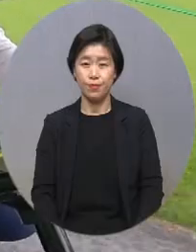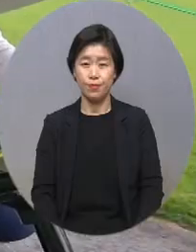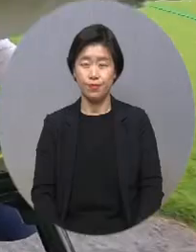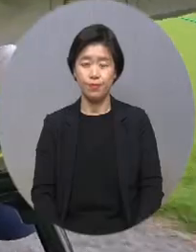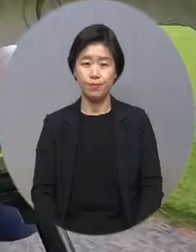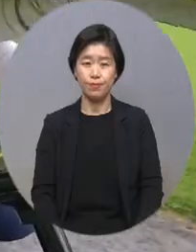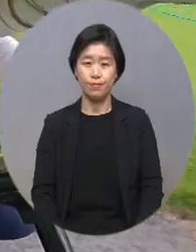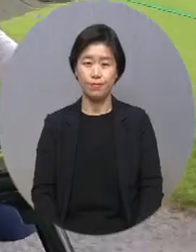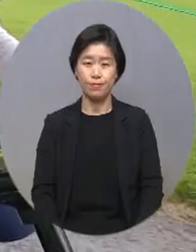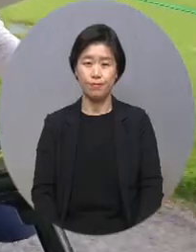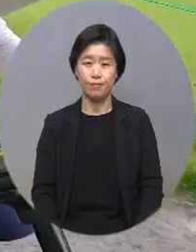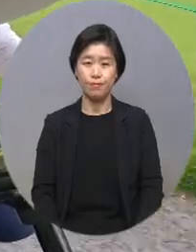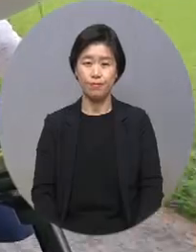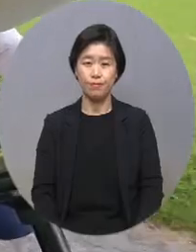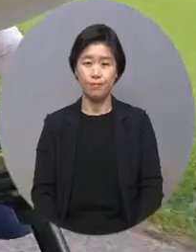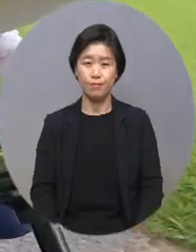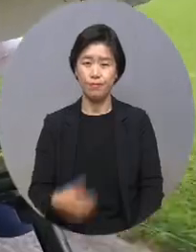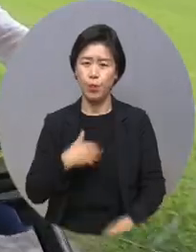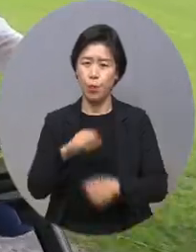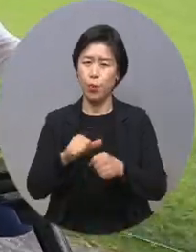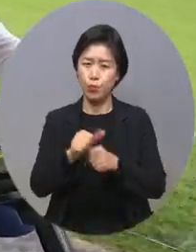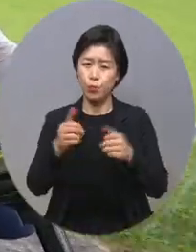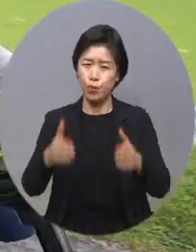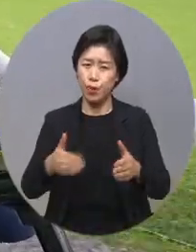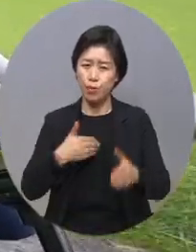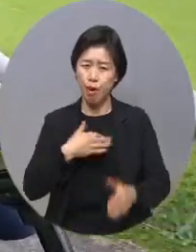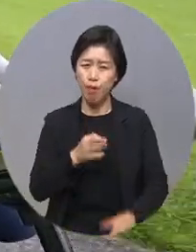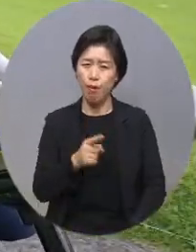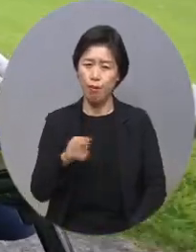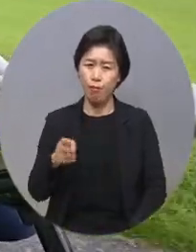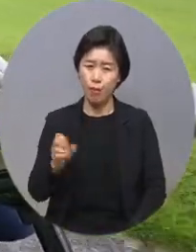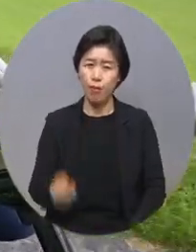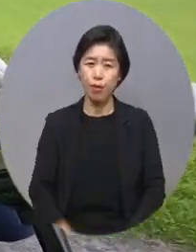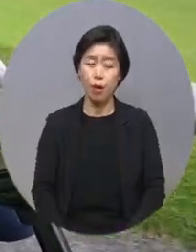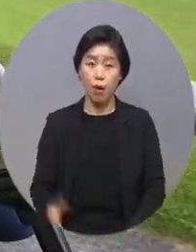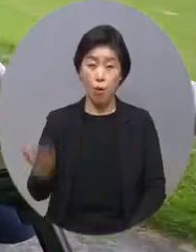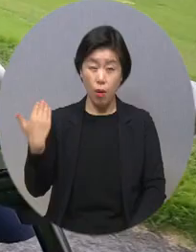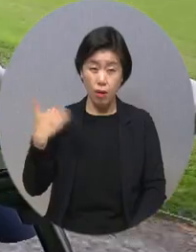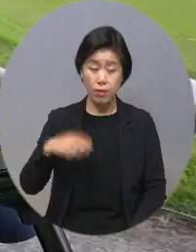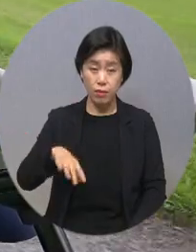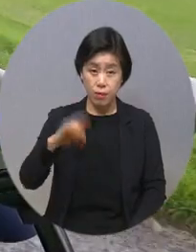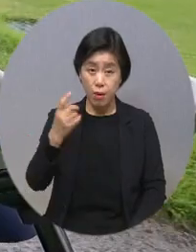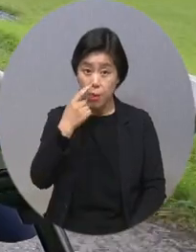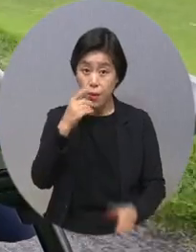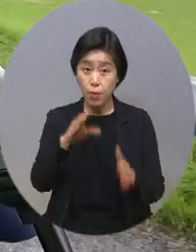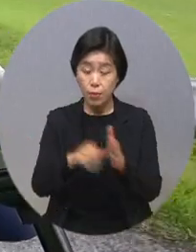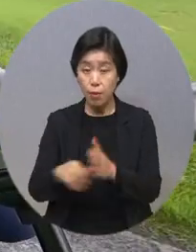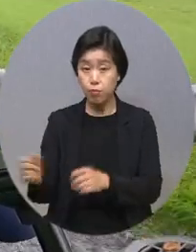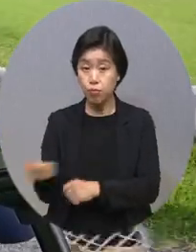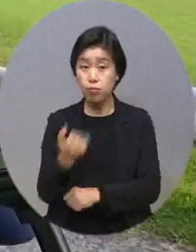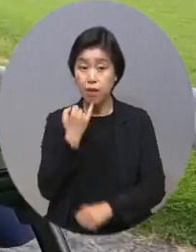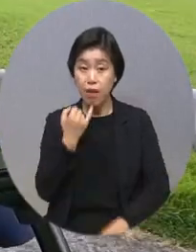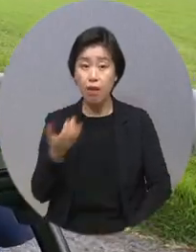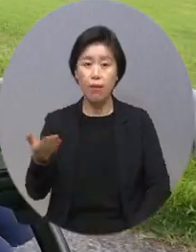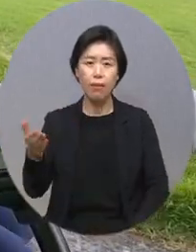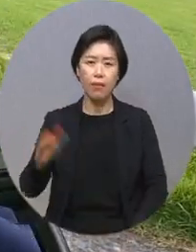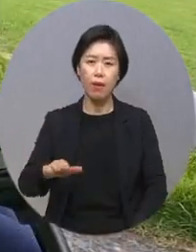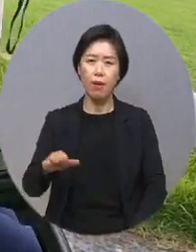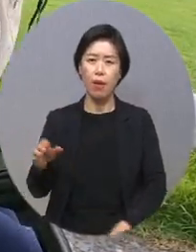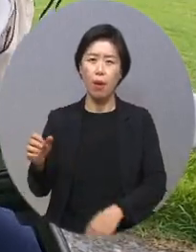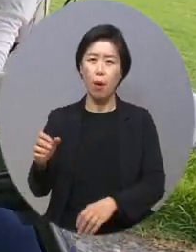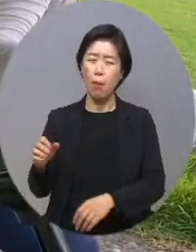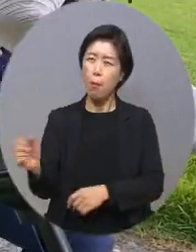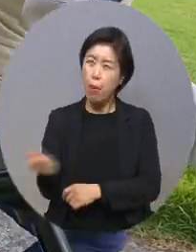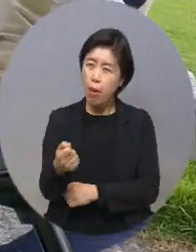어병. 아 진짜? 5년째 어병. 보이병? 오히려 처음에 배울 때가 2년 괜찮죠? 동안 아무렇지도 않았는데. 이게 알수록 네, 어려워.